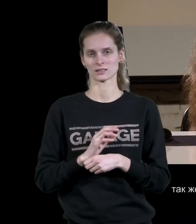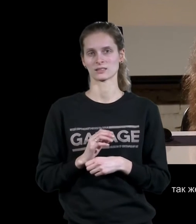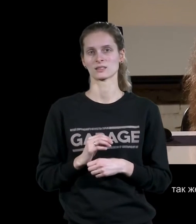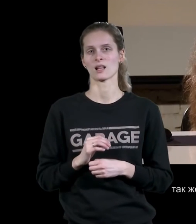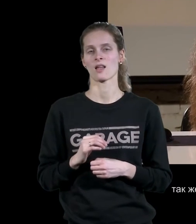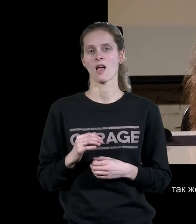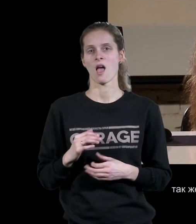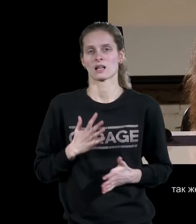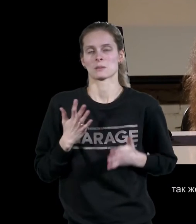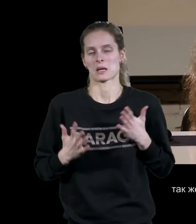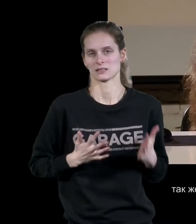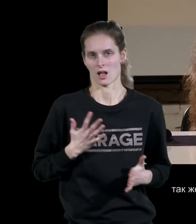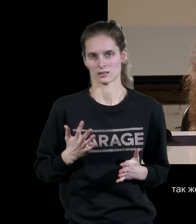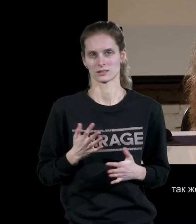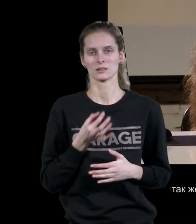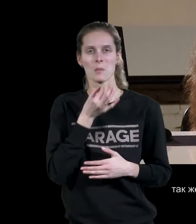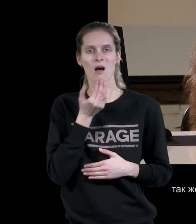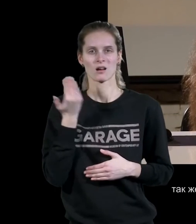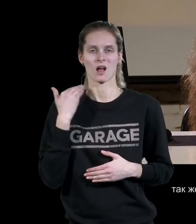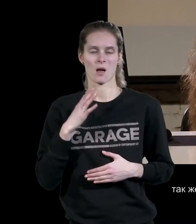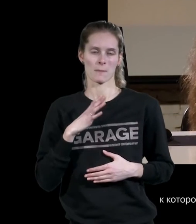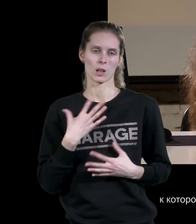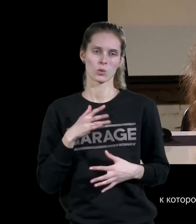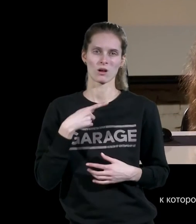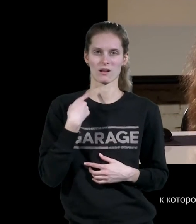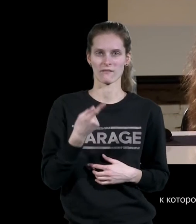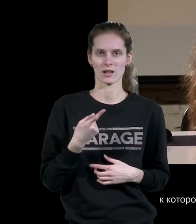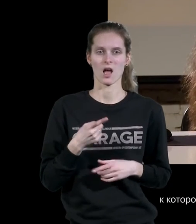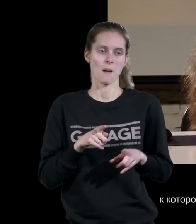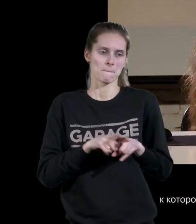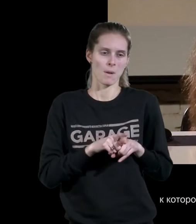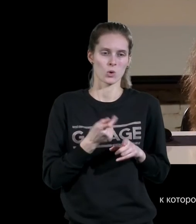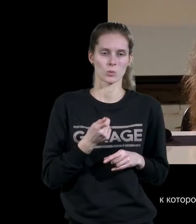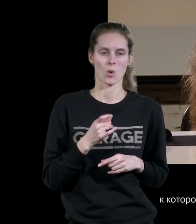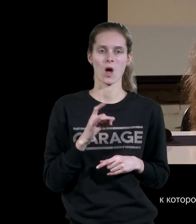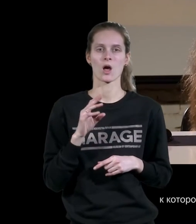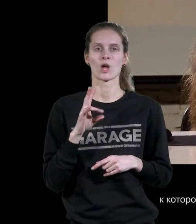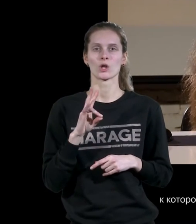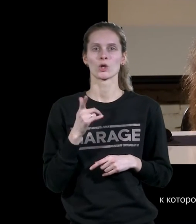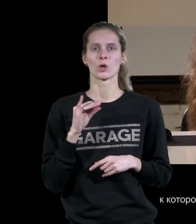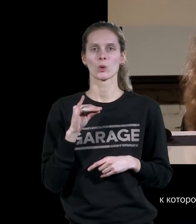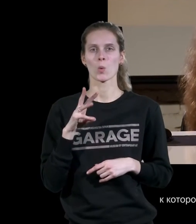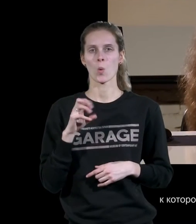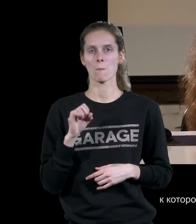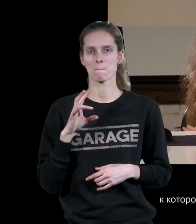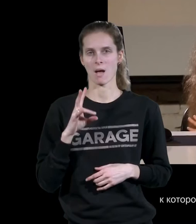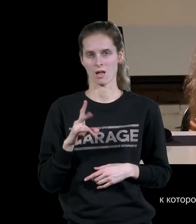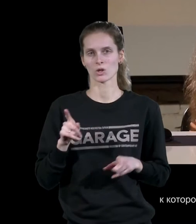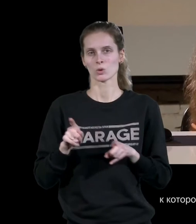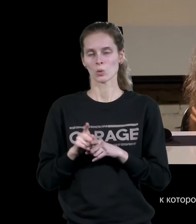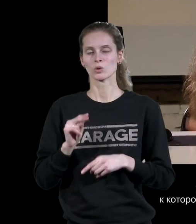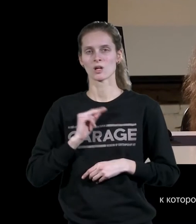говорили на одной из предыдущих лекций, так же, как и Барнетт Ньюман, но то направление в абстрактном экспрессионизме, к